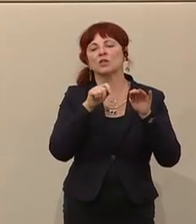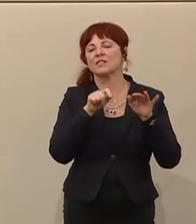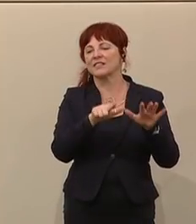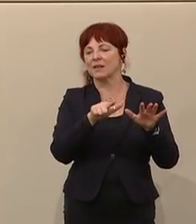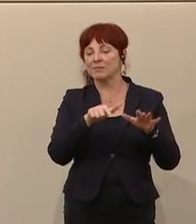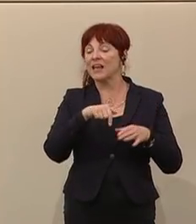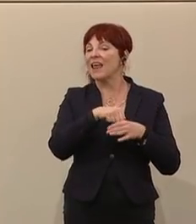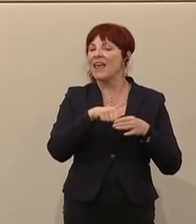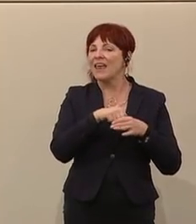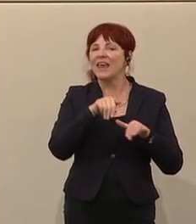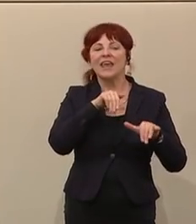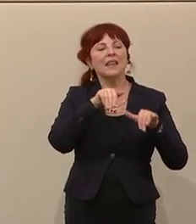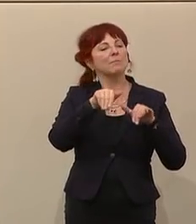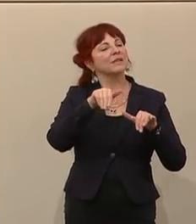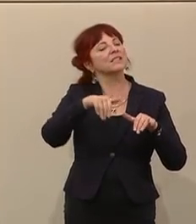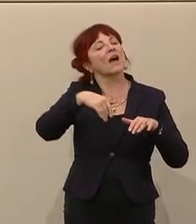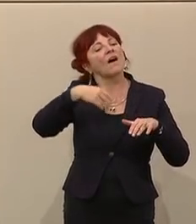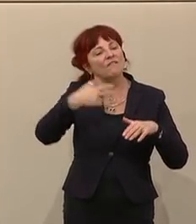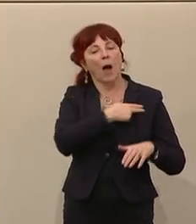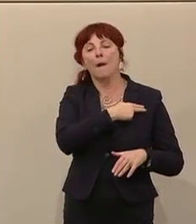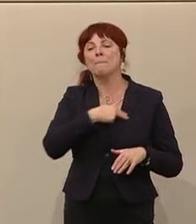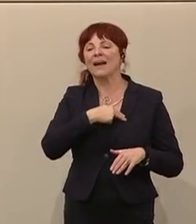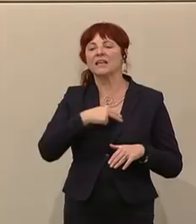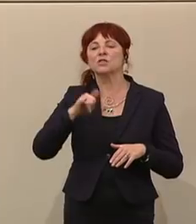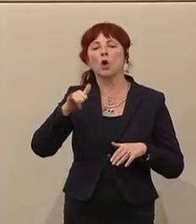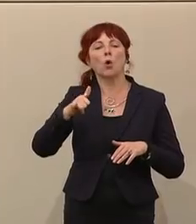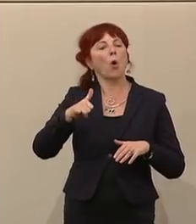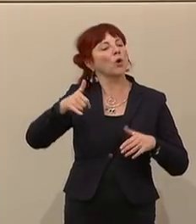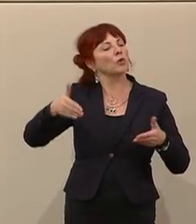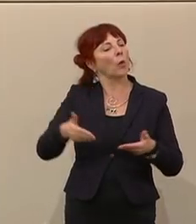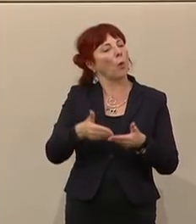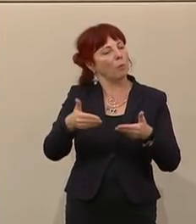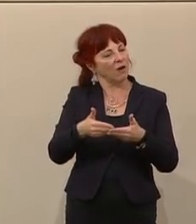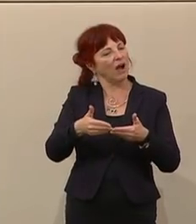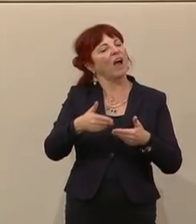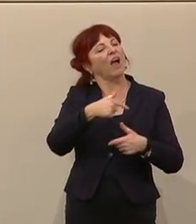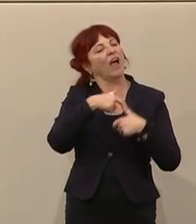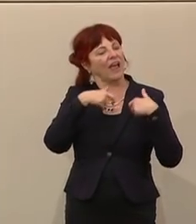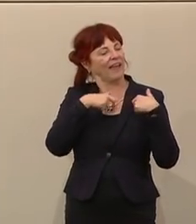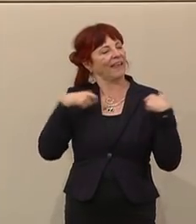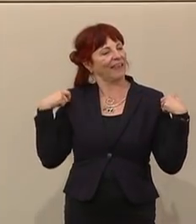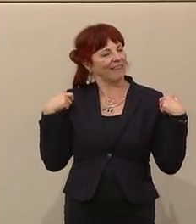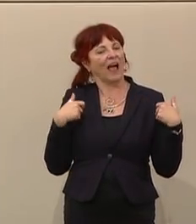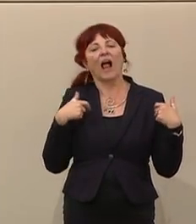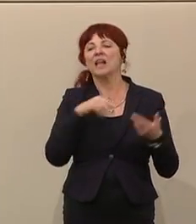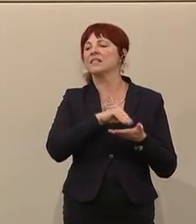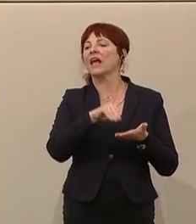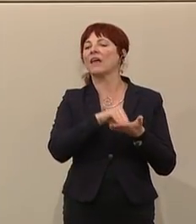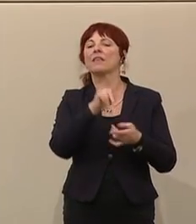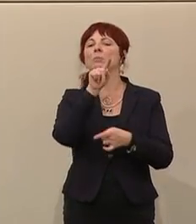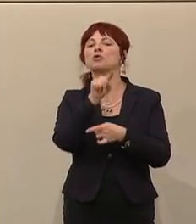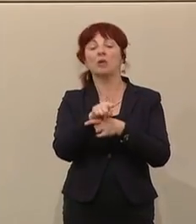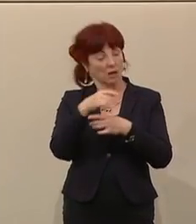Peter Goldgruber als Generalsekretär bestellt. Das durfte er, und daran ist nichts auszusetzen,